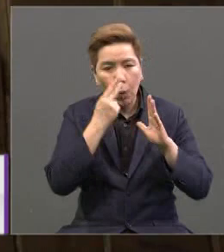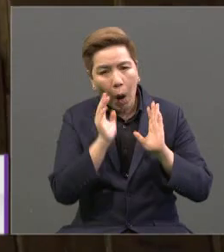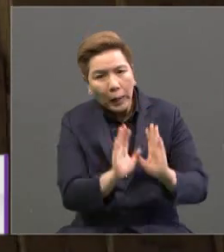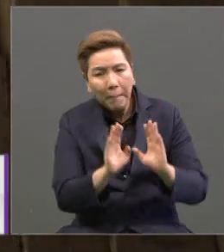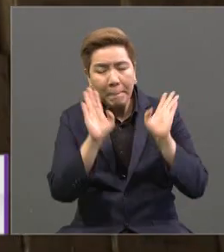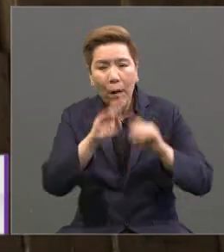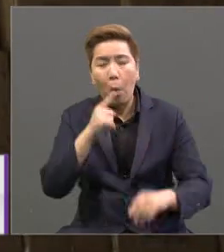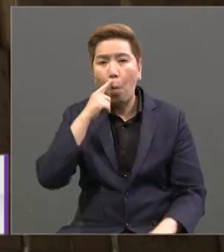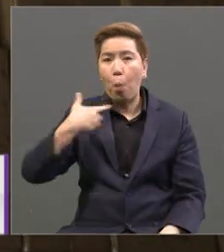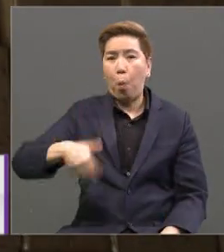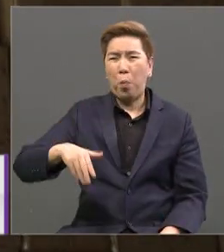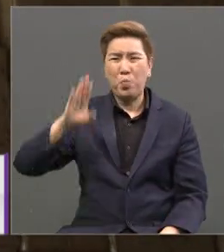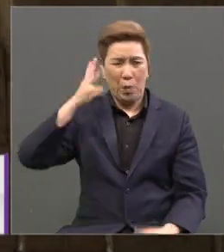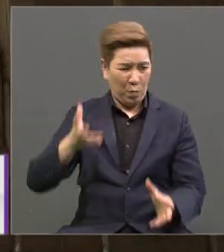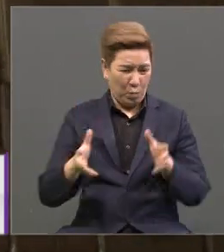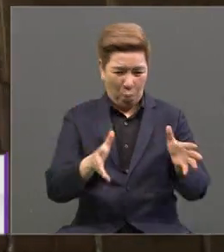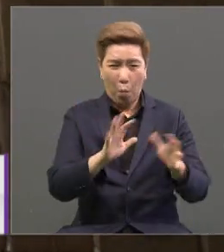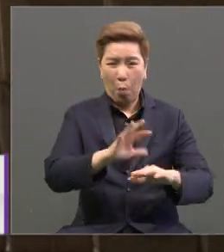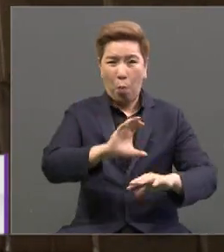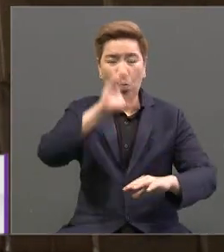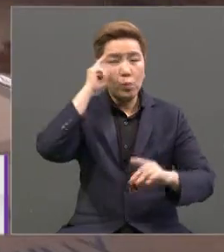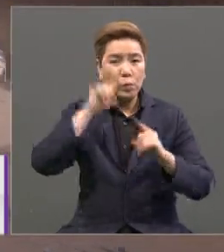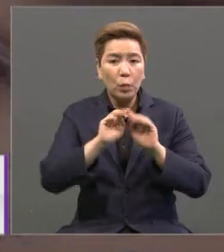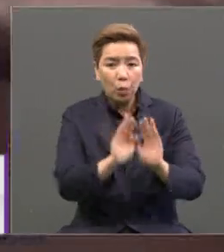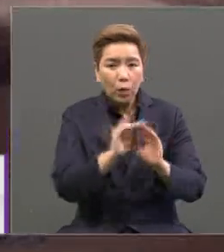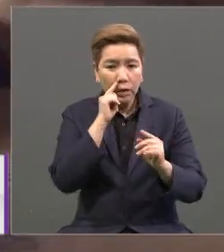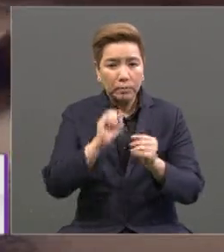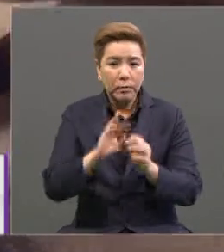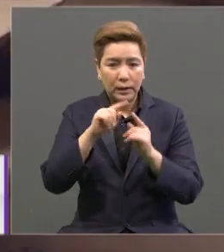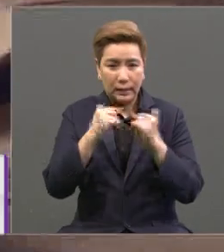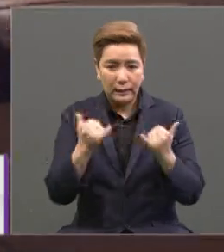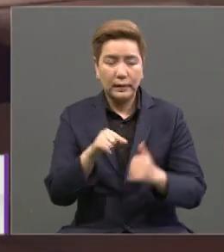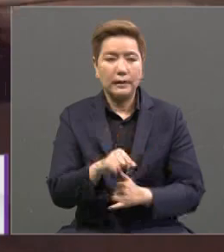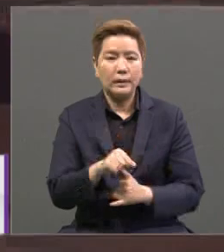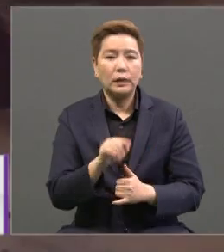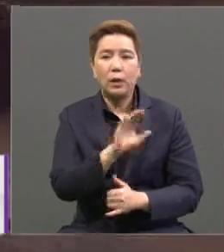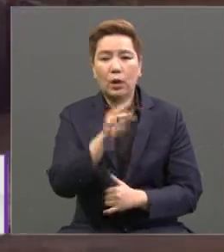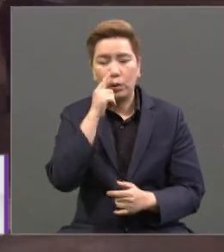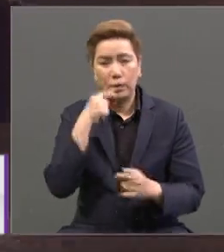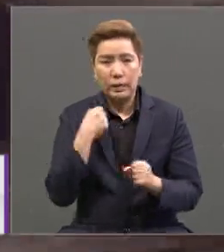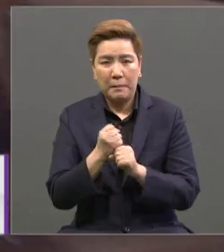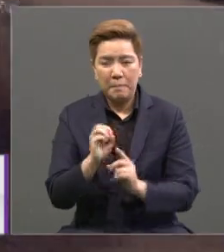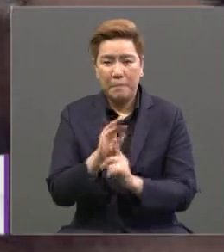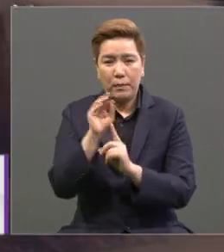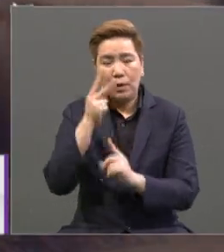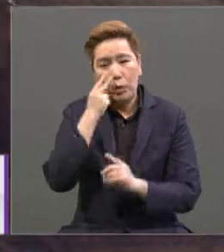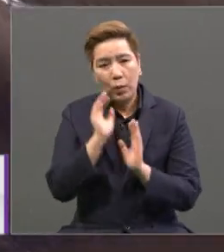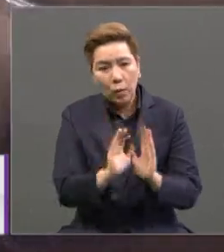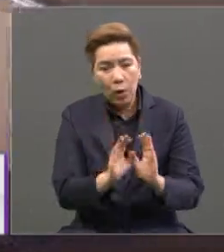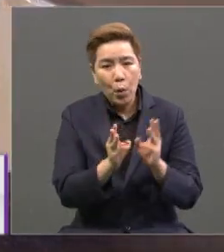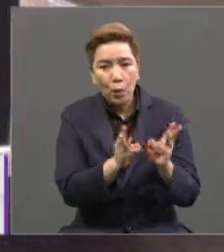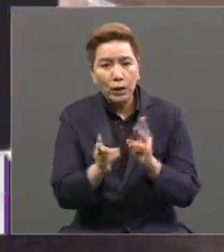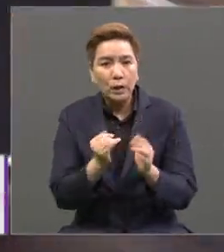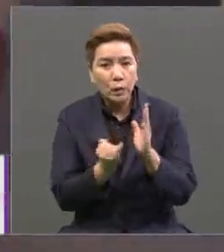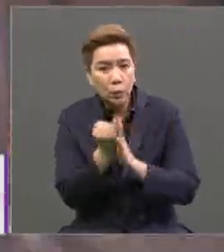ที่เขาก็จะมีบริษัทที่ขออนุญาตในการที่จะนำเข้าดอกไม้ไฟเข้ามาในพื้นที่ของตัวเองทั้งประทัดเนี่ยไปดูซิว่ามีการ